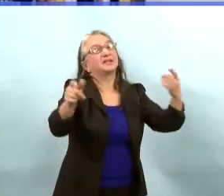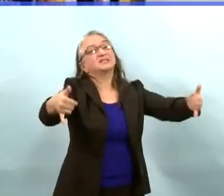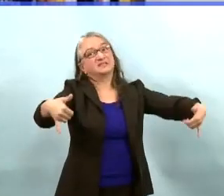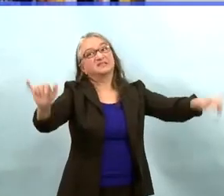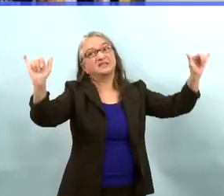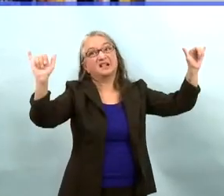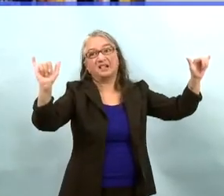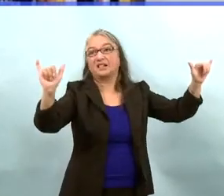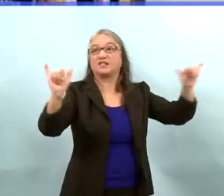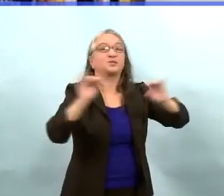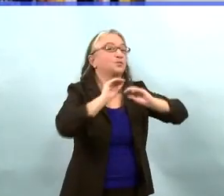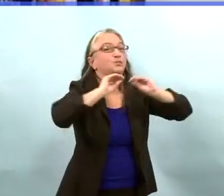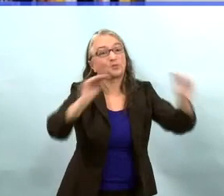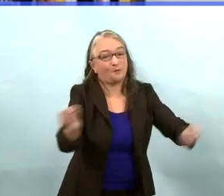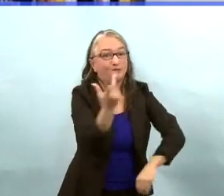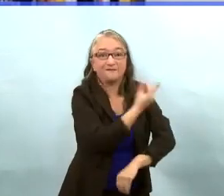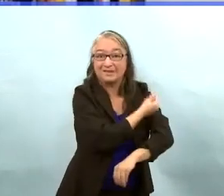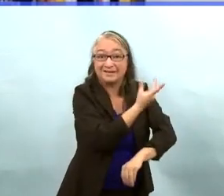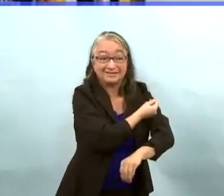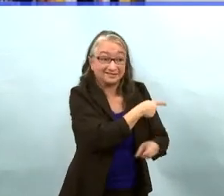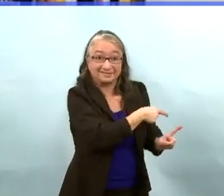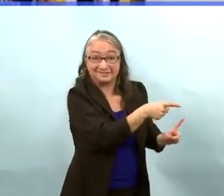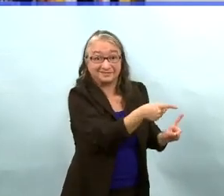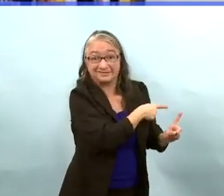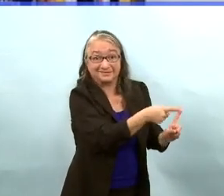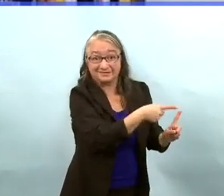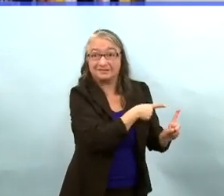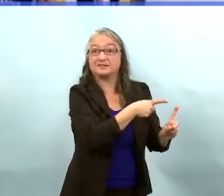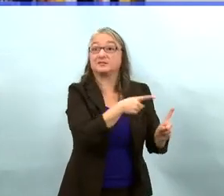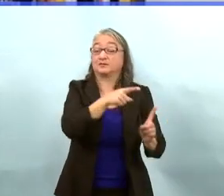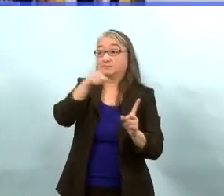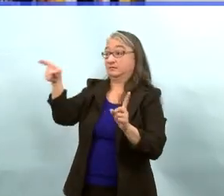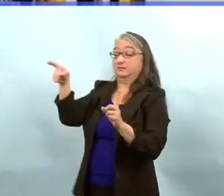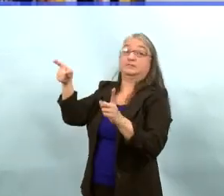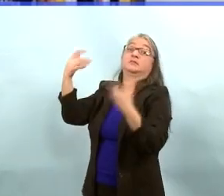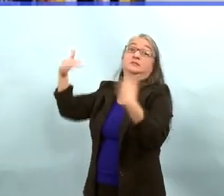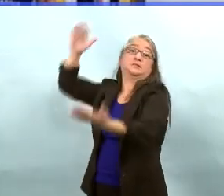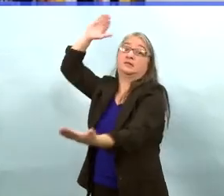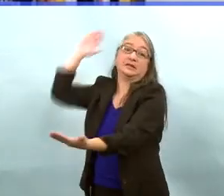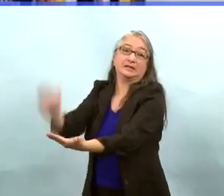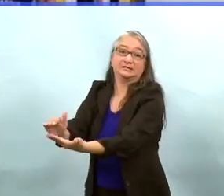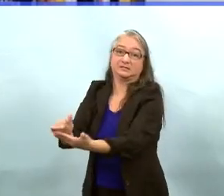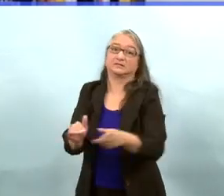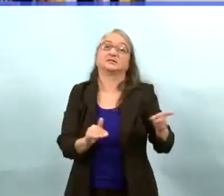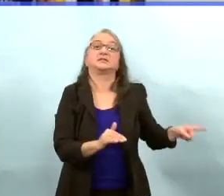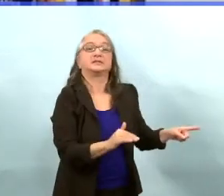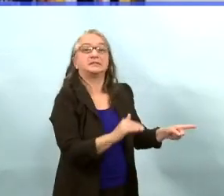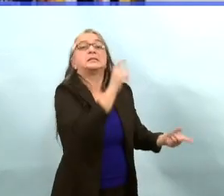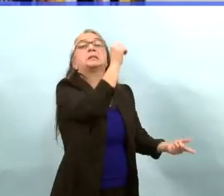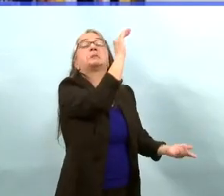aussi grave, mais je peux vous dire vraiment que la différence entre les deux groupes d'âge est dramatique.